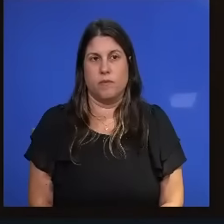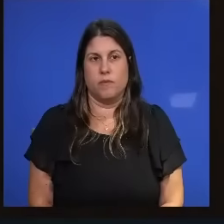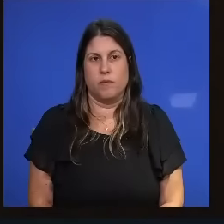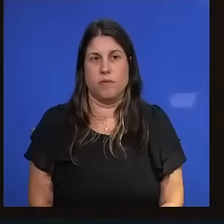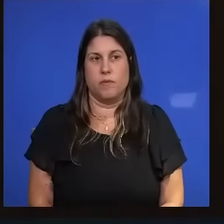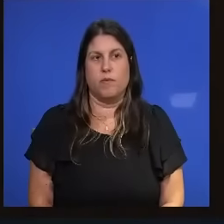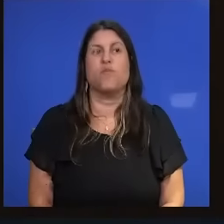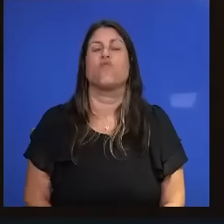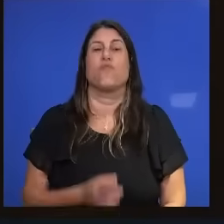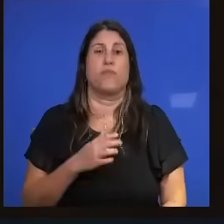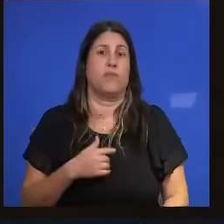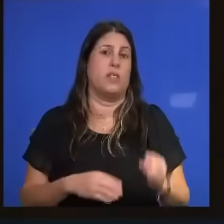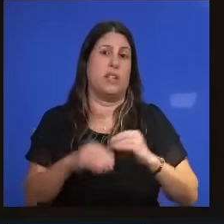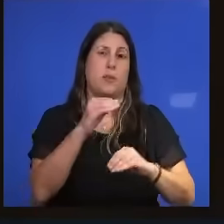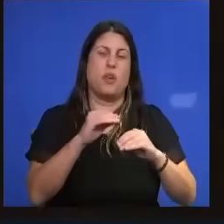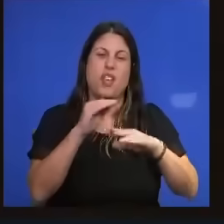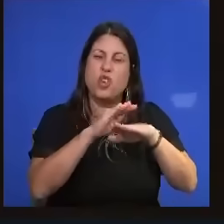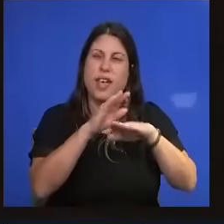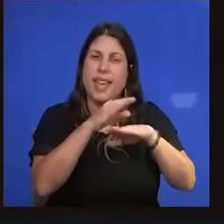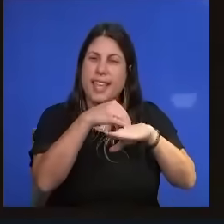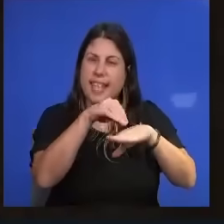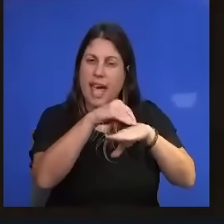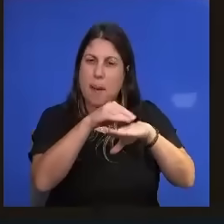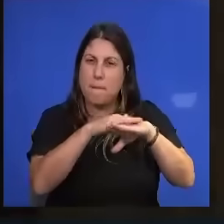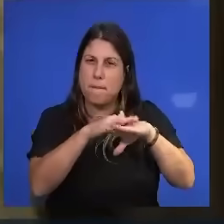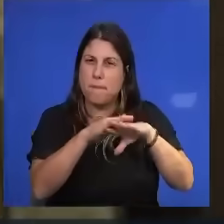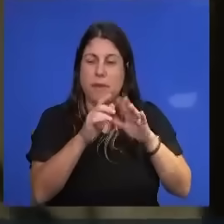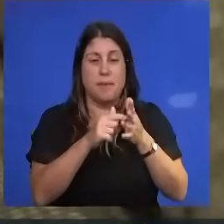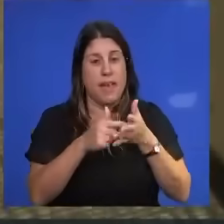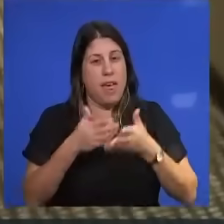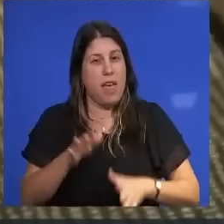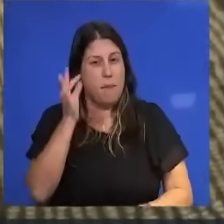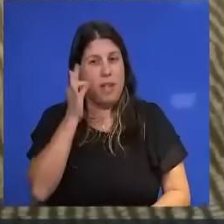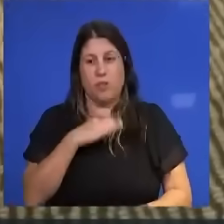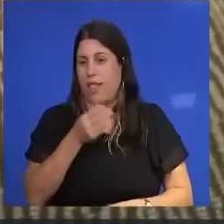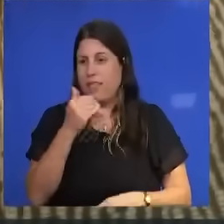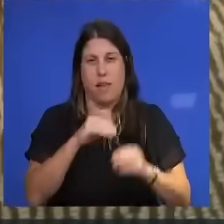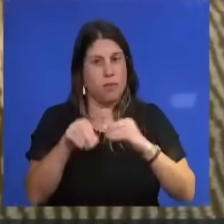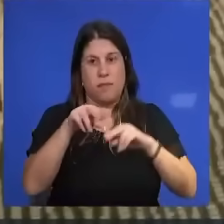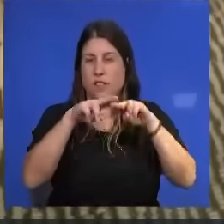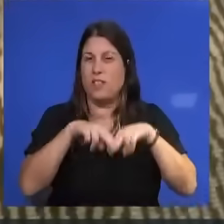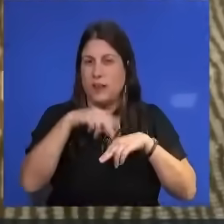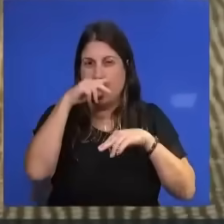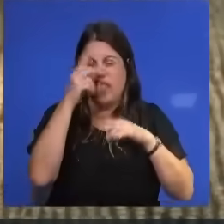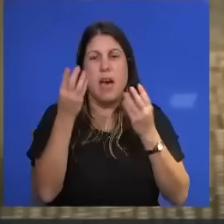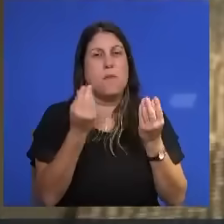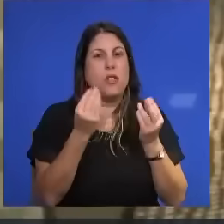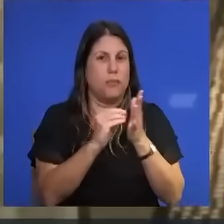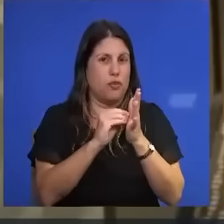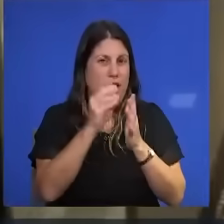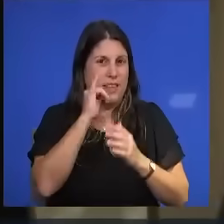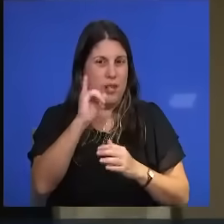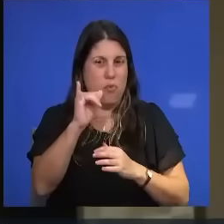משתמש בקרם הזה, כי זה הקרם שהבת שלי הייתה משתמשת, והיא השאירה לנו המון כאלה לטיול. אז עכשיו זה הולך